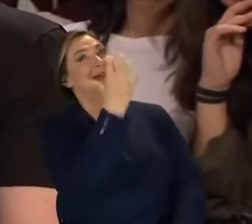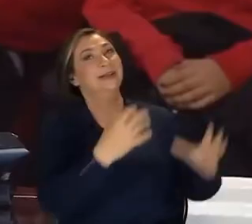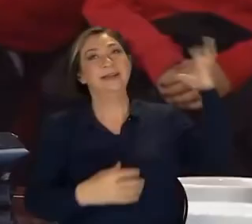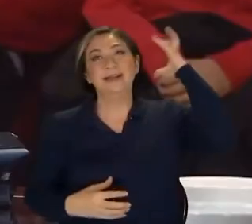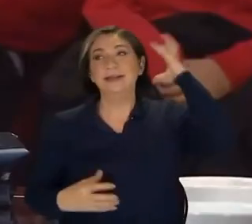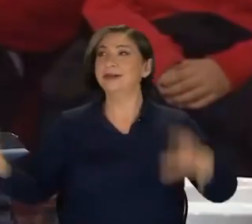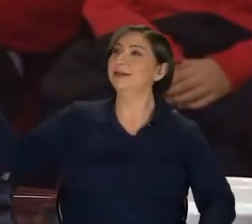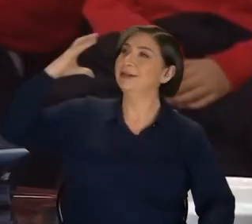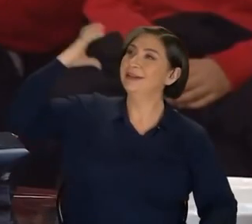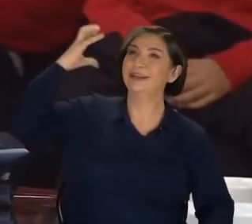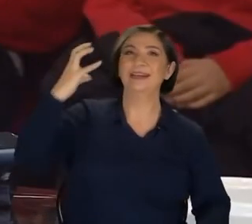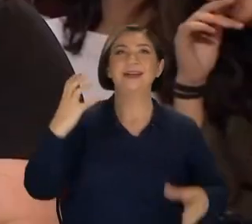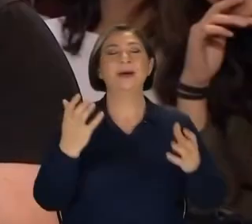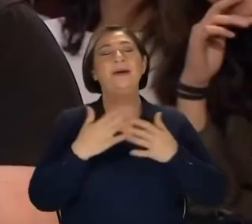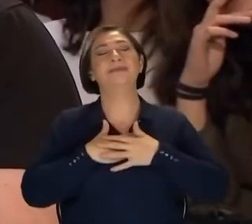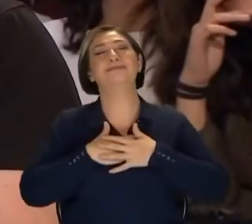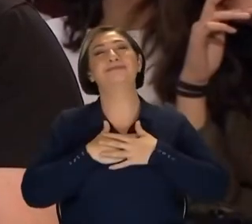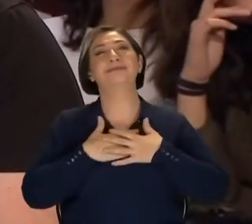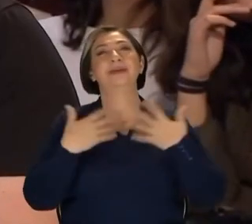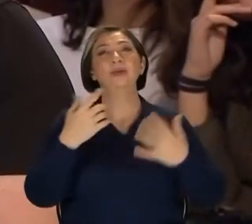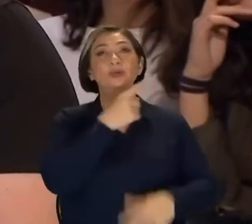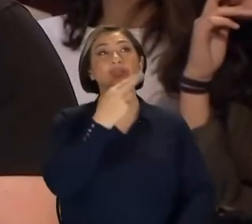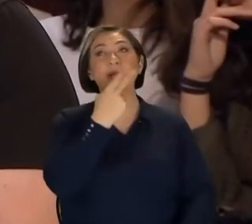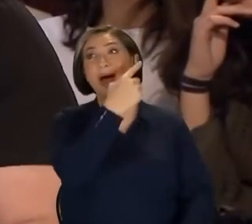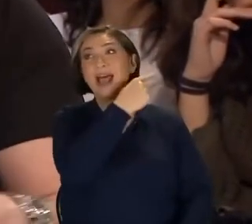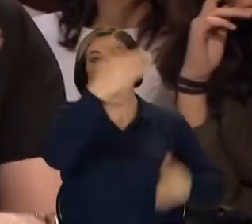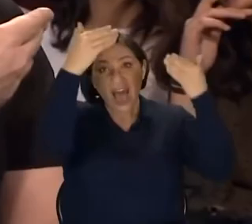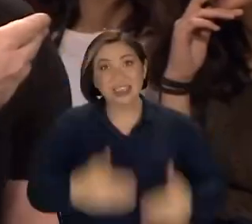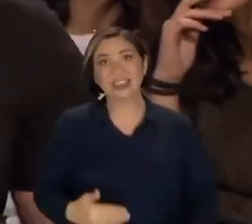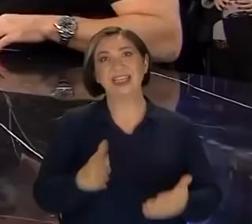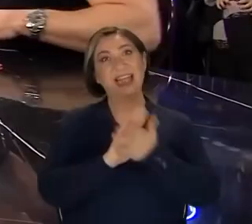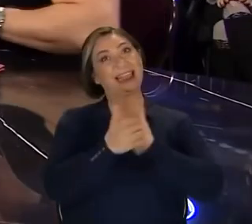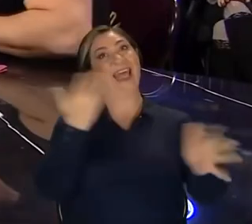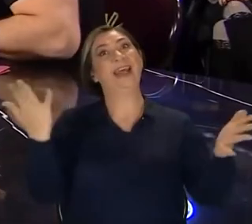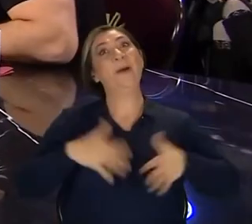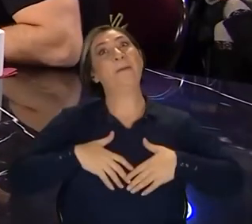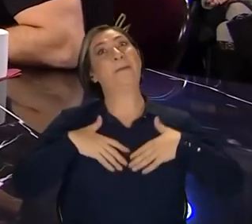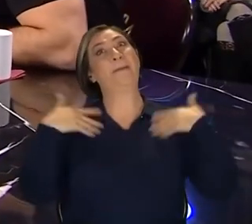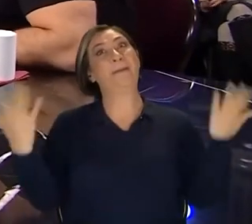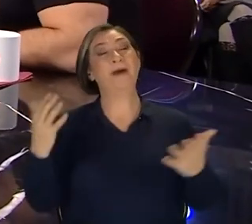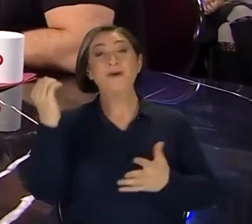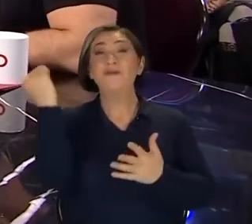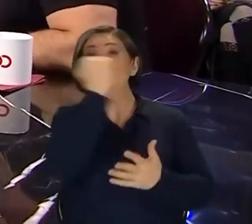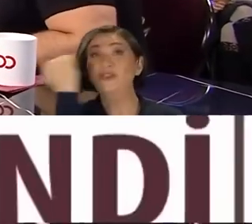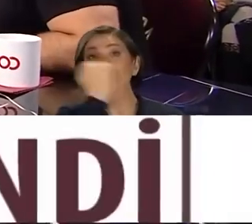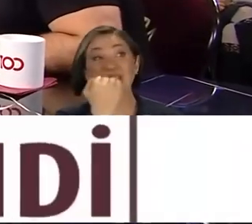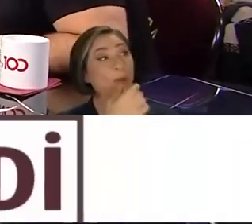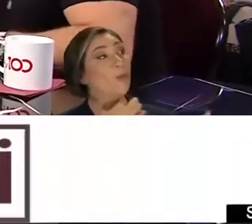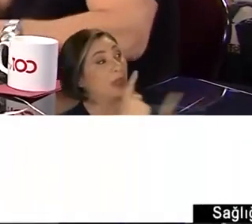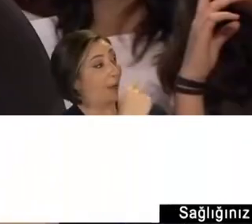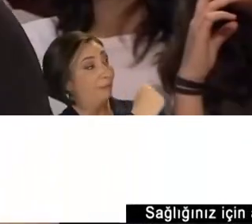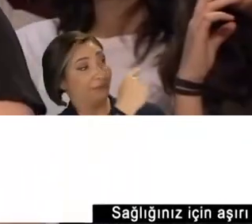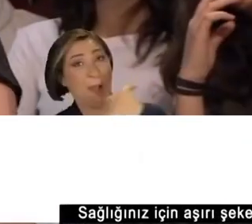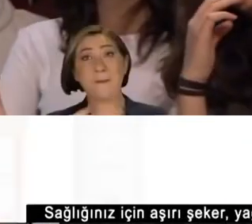buradan Şener abi yiyor, bir buradan ben yiyorum. Dedim ki ya şu camı açın ya. Ya şu camı açın da fırçayı muhatabı yesin